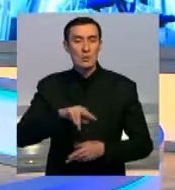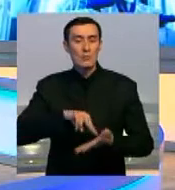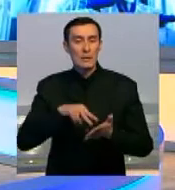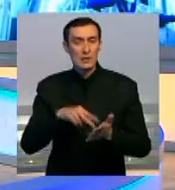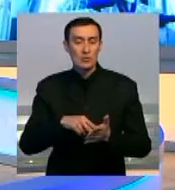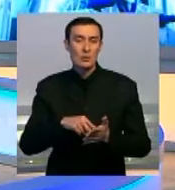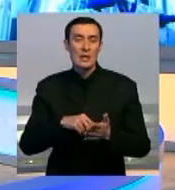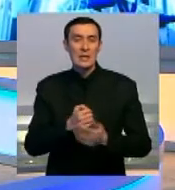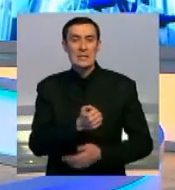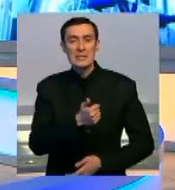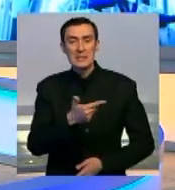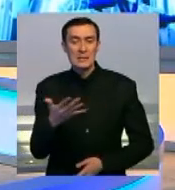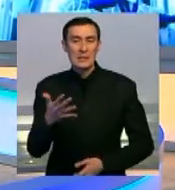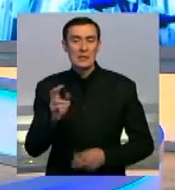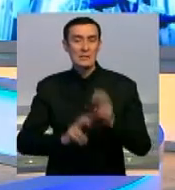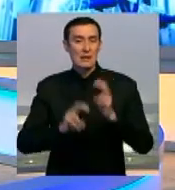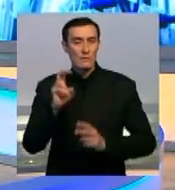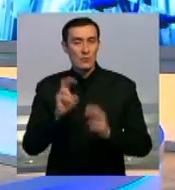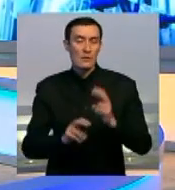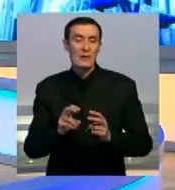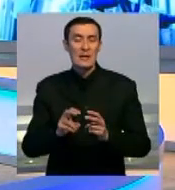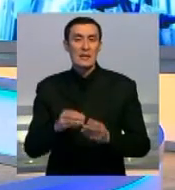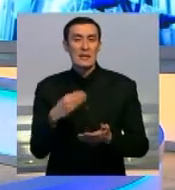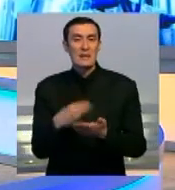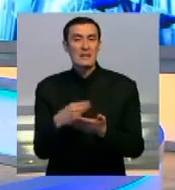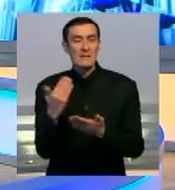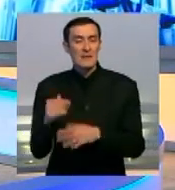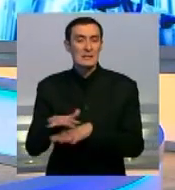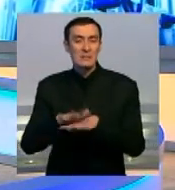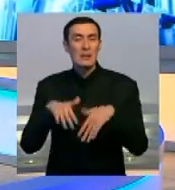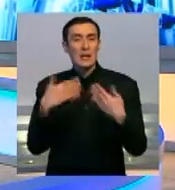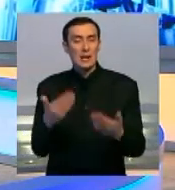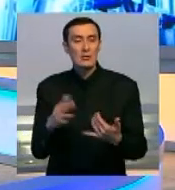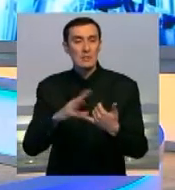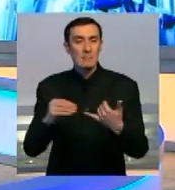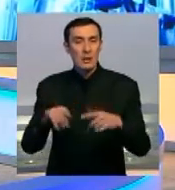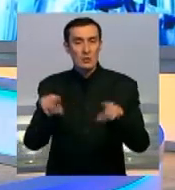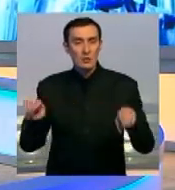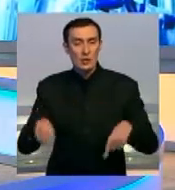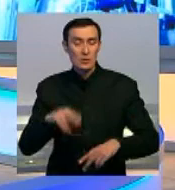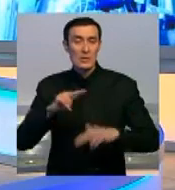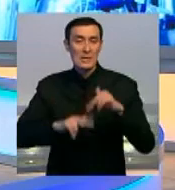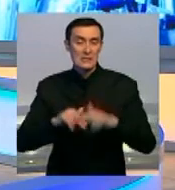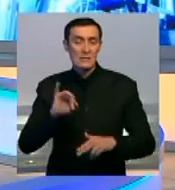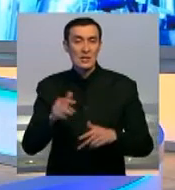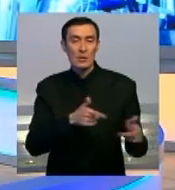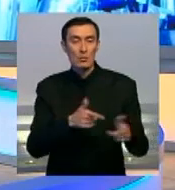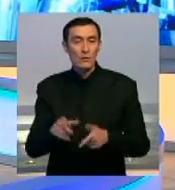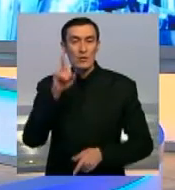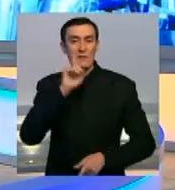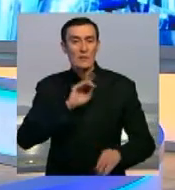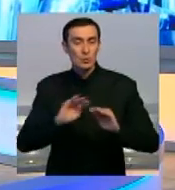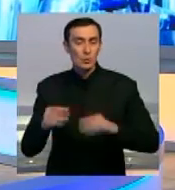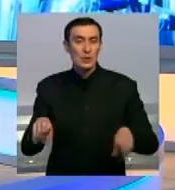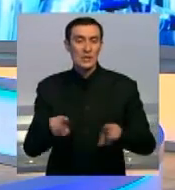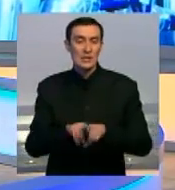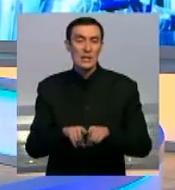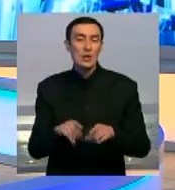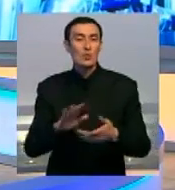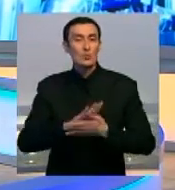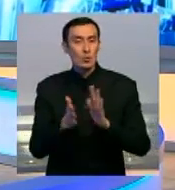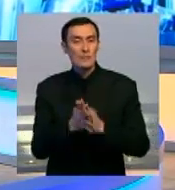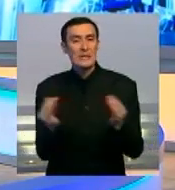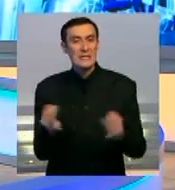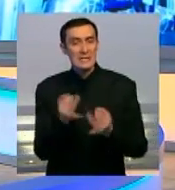планируют поставить несколько десятков заводов. Инвесторам предоставляют земельный участок под строительство и готовую инфраструктуру. Такие условия